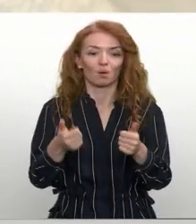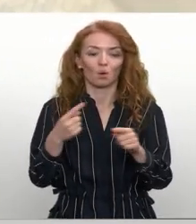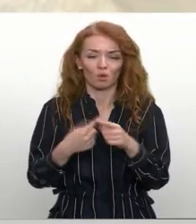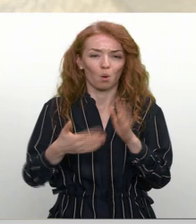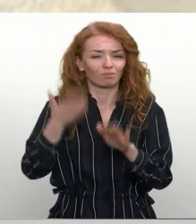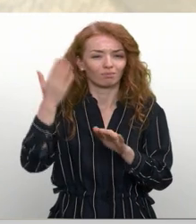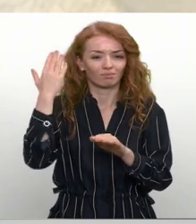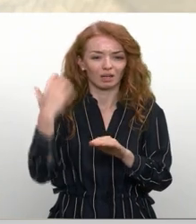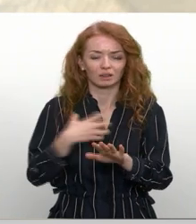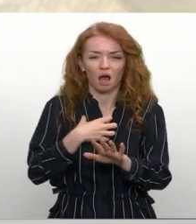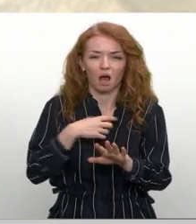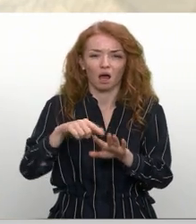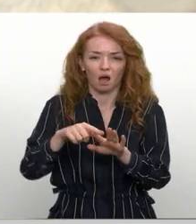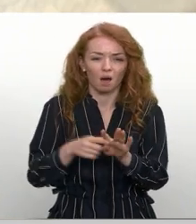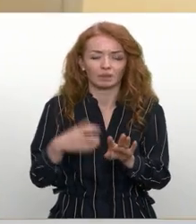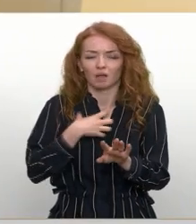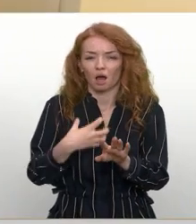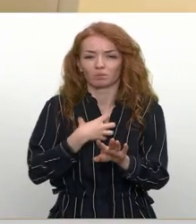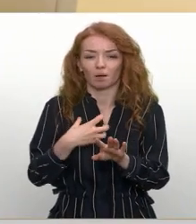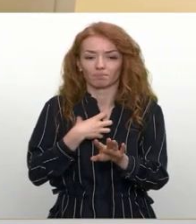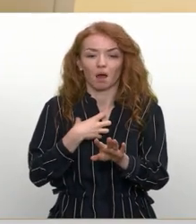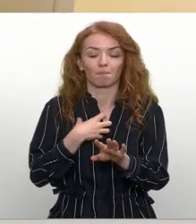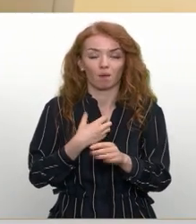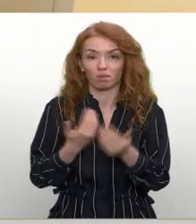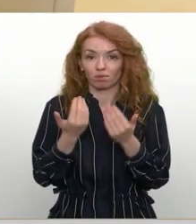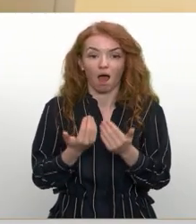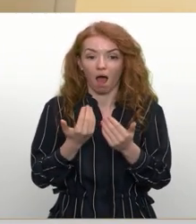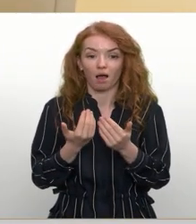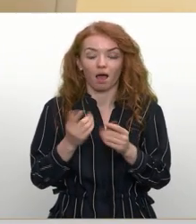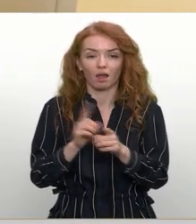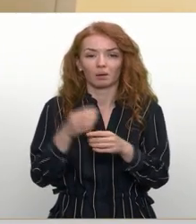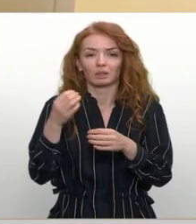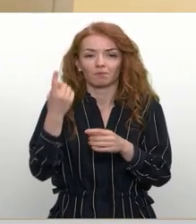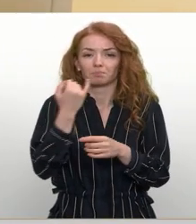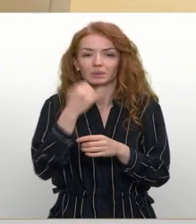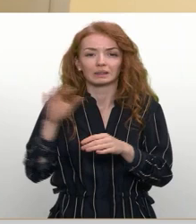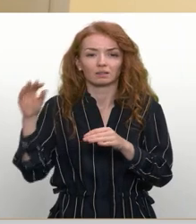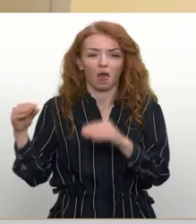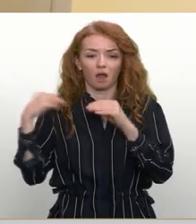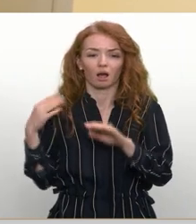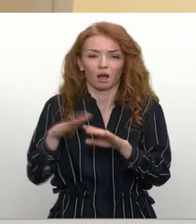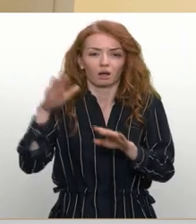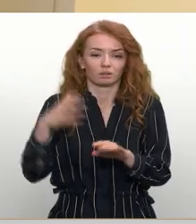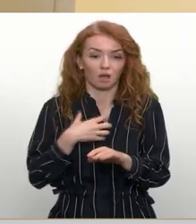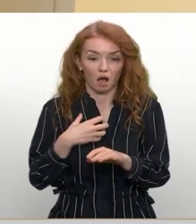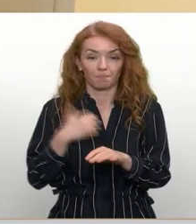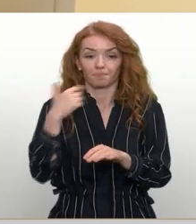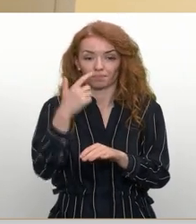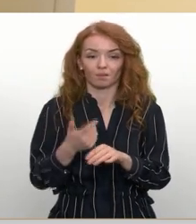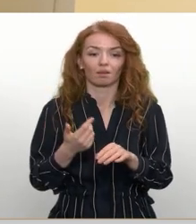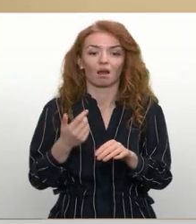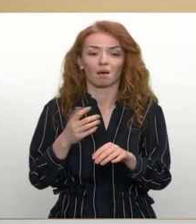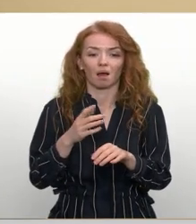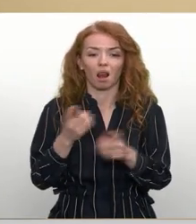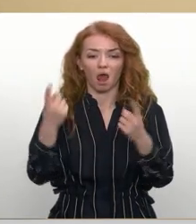kad sāpes īkšķī bija tik neciešams, ka sāpēja pat segas pieskaršanās pirkstam. Laika gaitā viņi ir gan